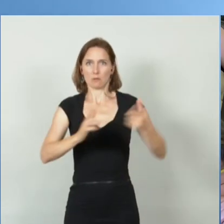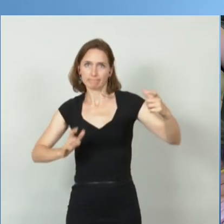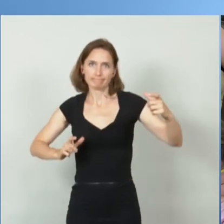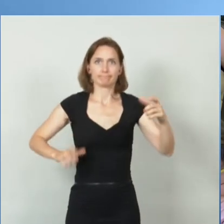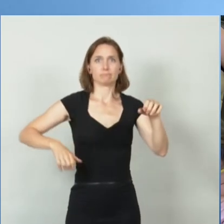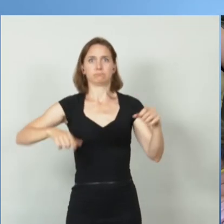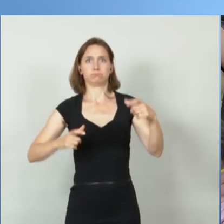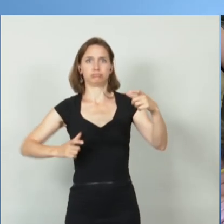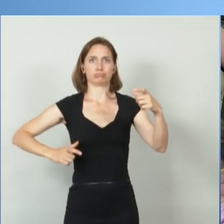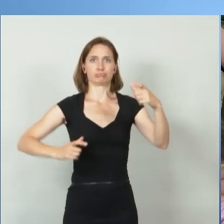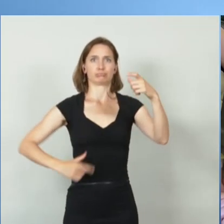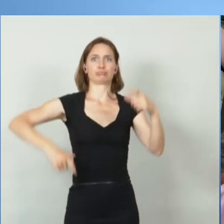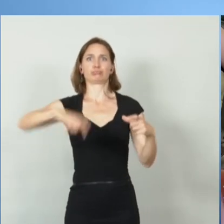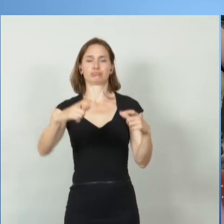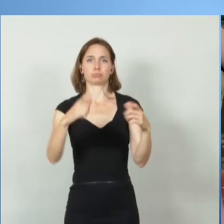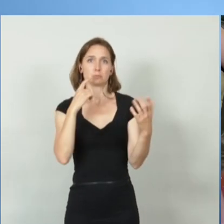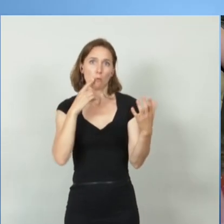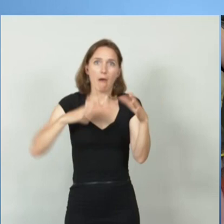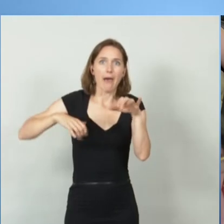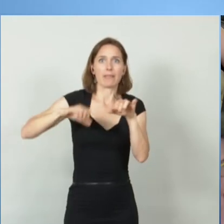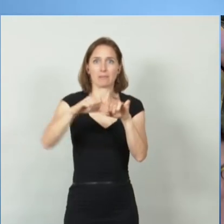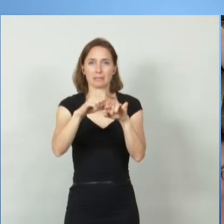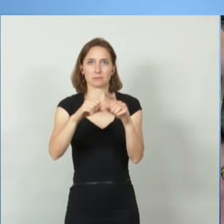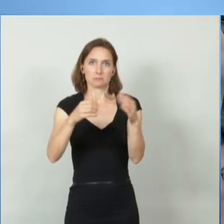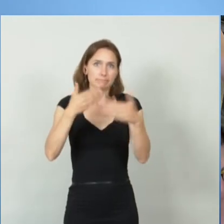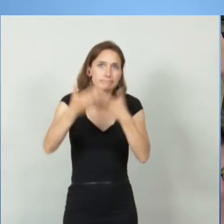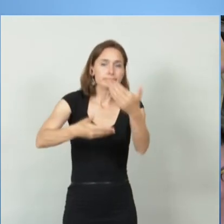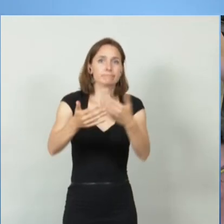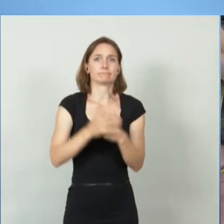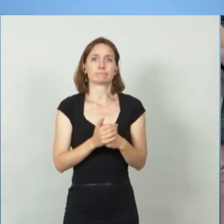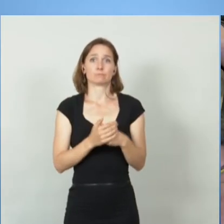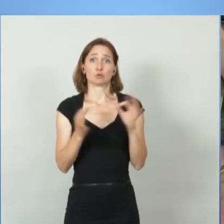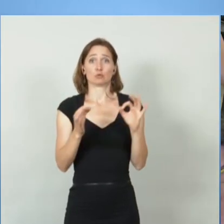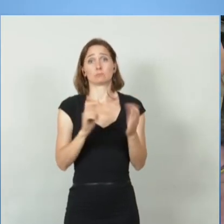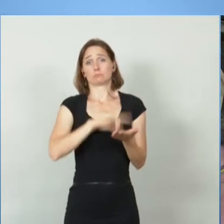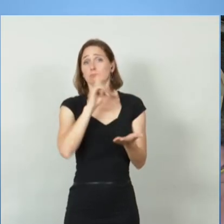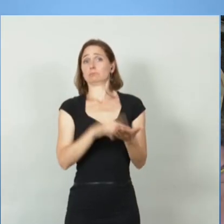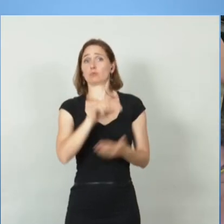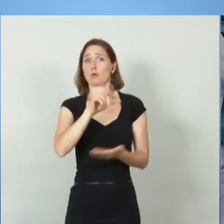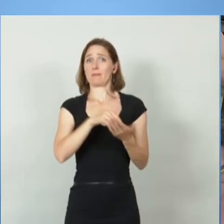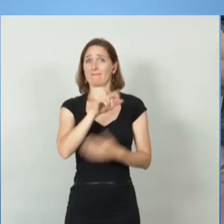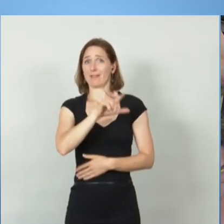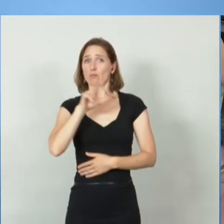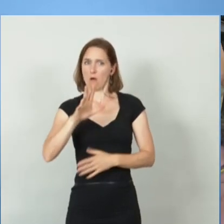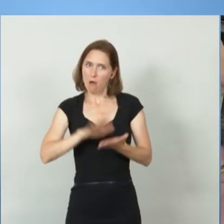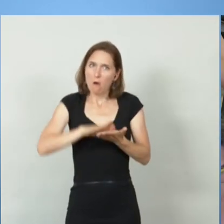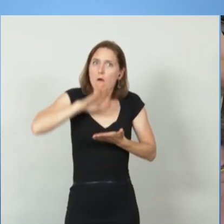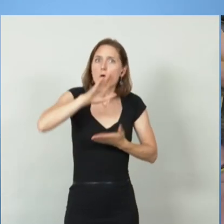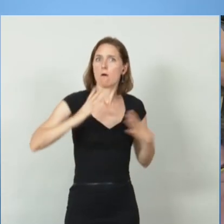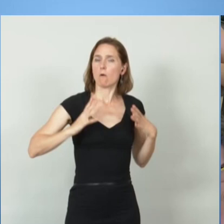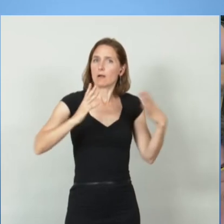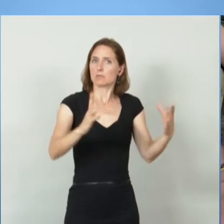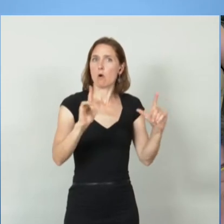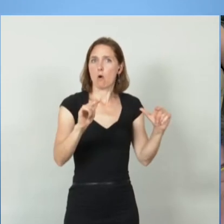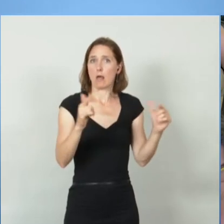d'abord des investissements promis un minimum un respect des engagements pris dans le BP 2023 et les suivants accessoirement un soutien